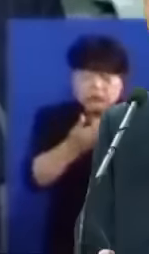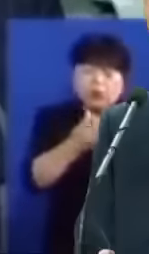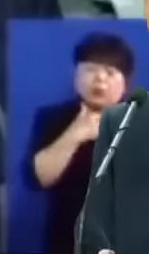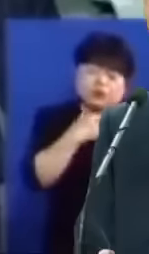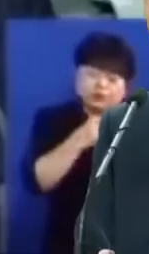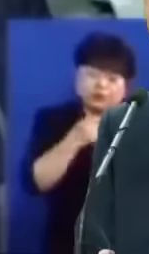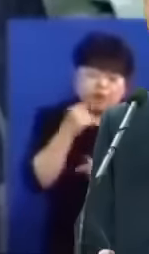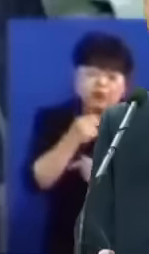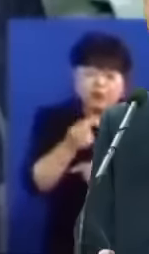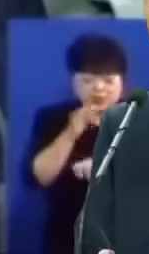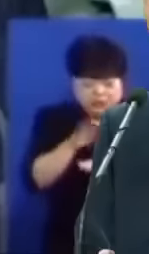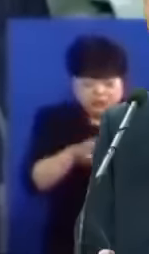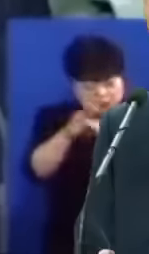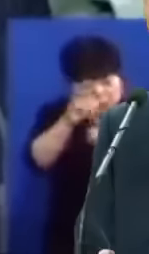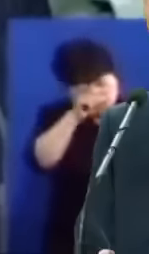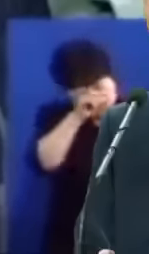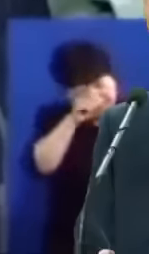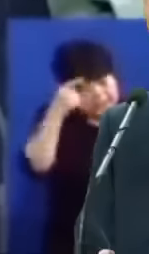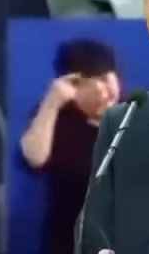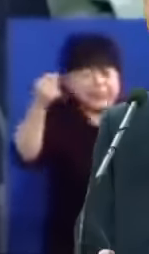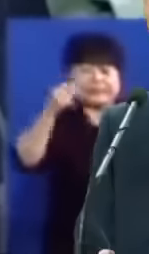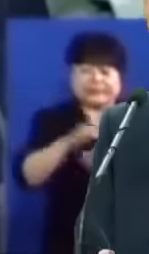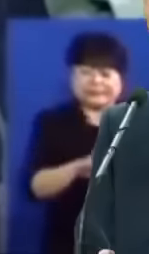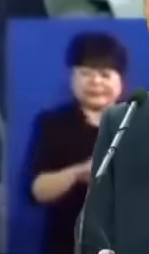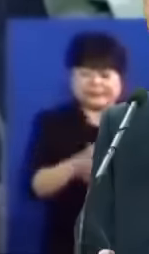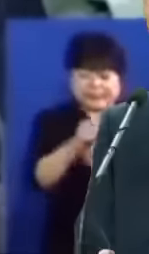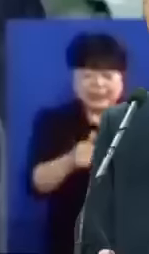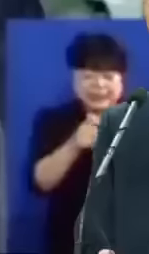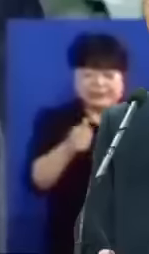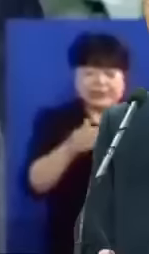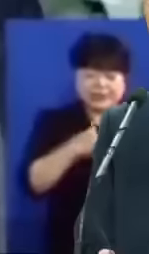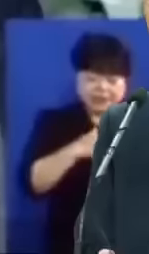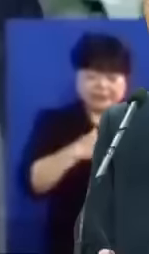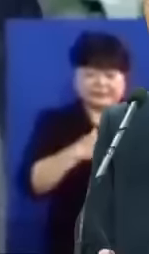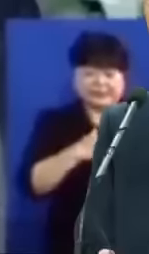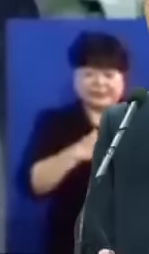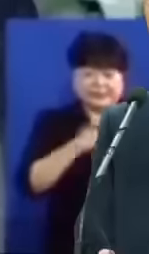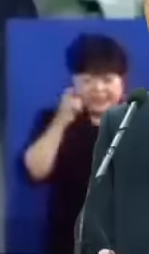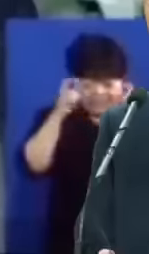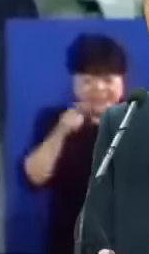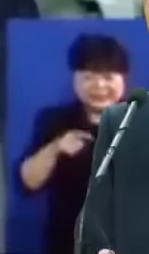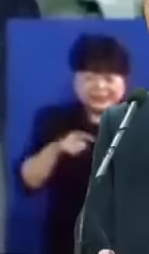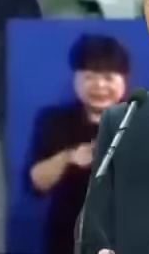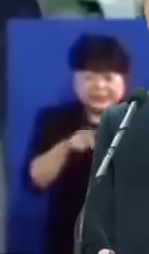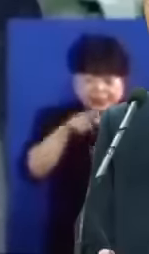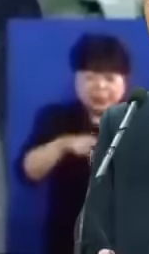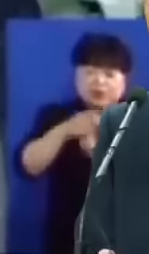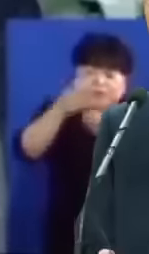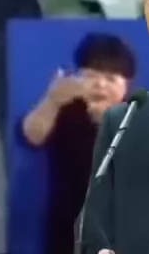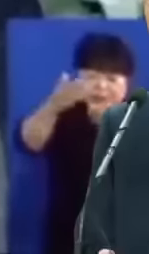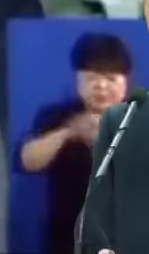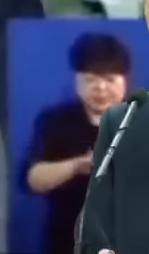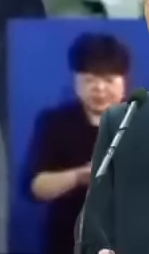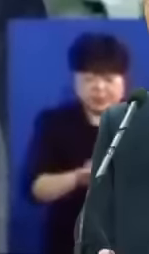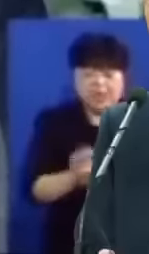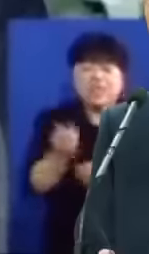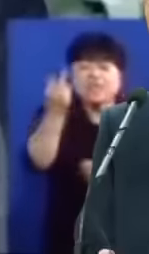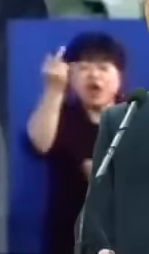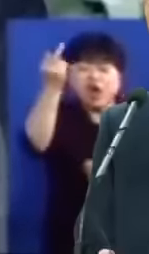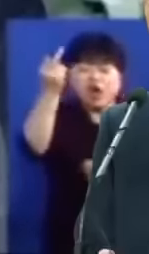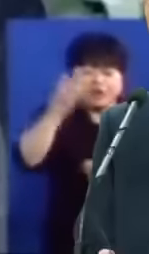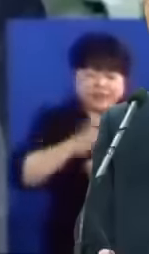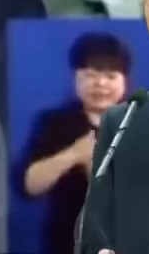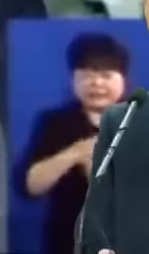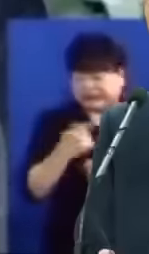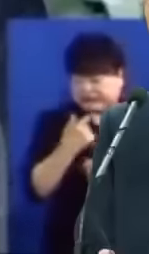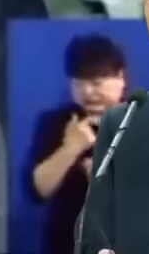곡식의 열매로 제사드린 것이 좋다고 생각합니다. 하나님은 나는 양을 잡아서 제물로 드리라. 가인은